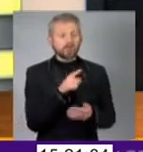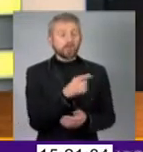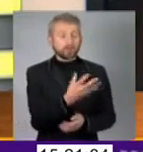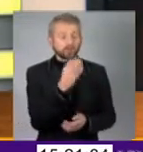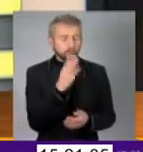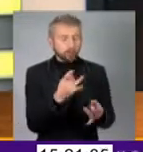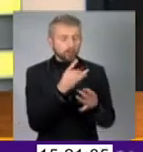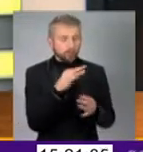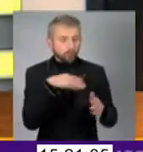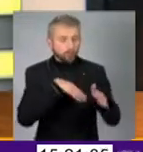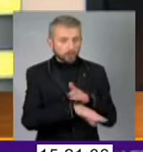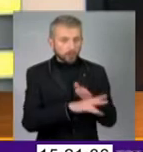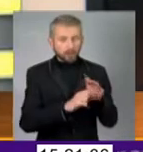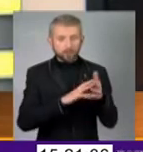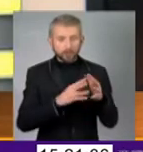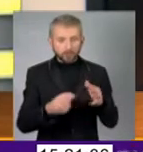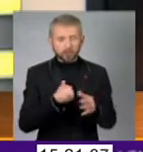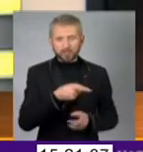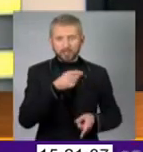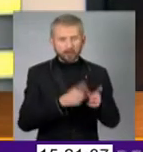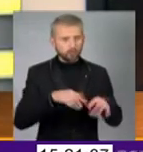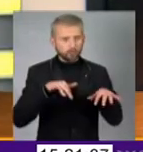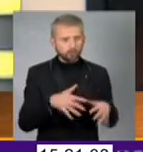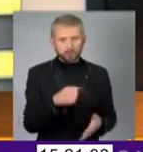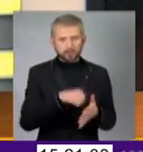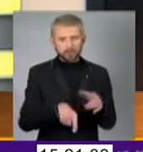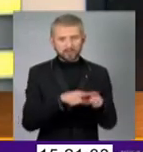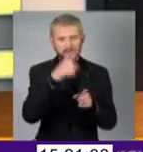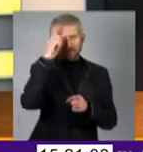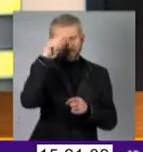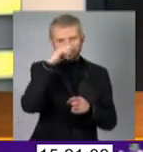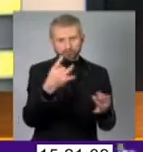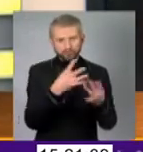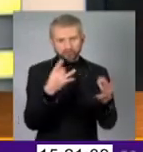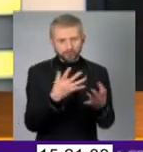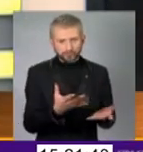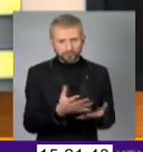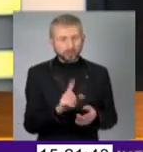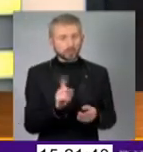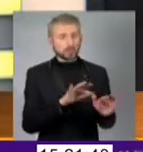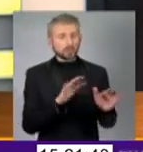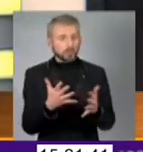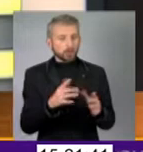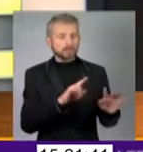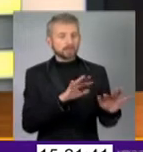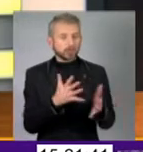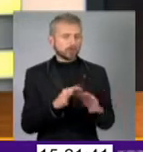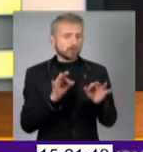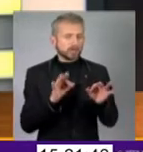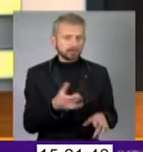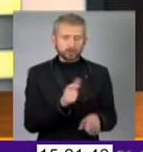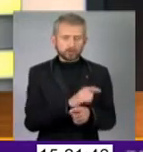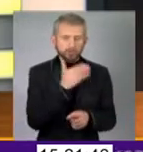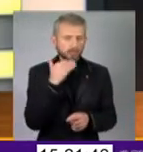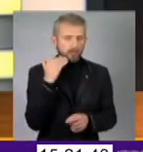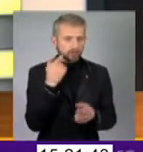розказувати про метро на Виноградар, то ми реально втомилися від цих казочок. Що сталося? Сталося об'єктивно дуже